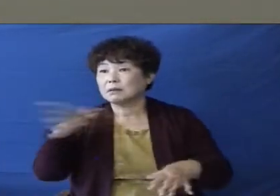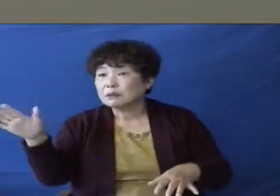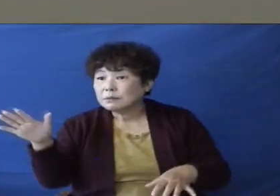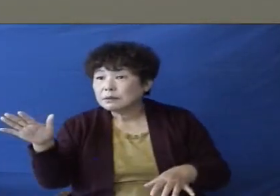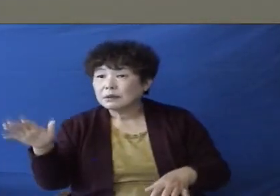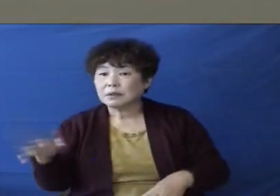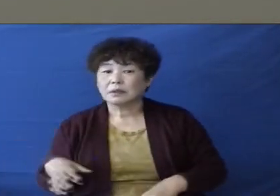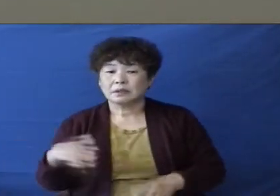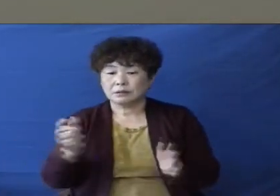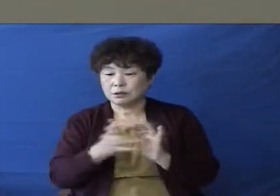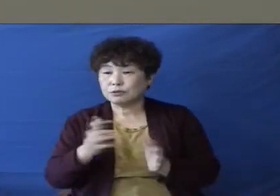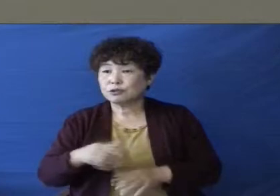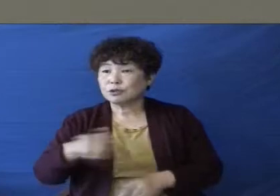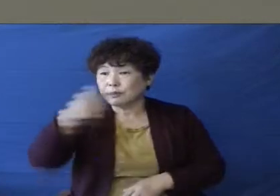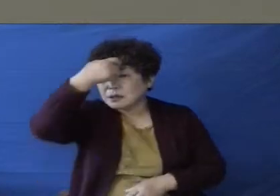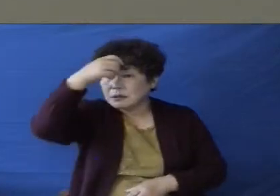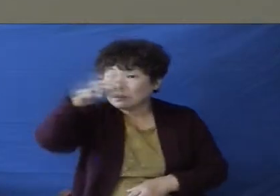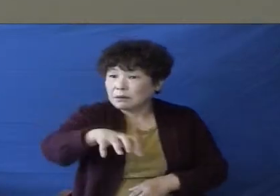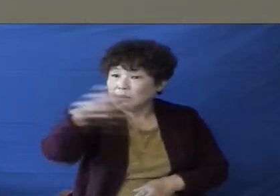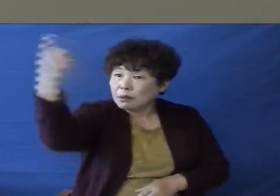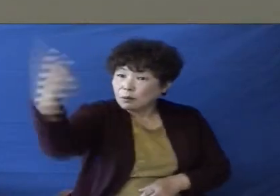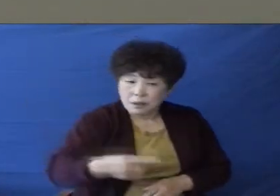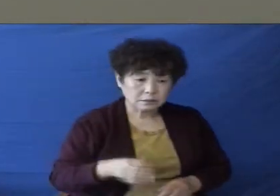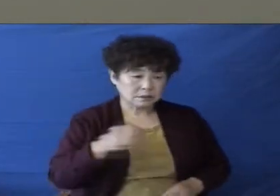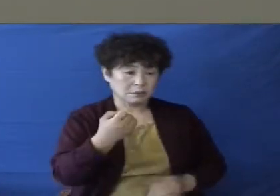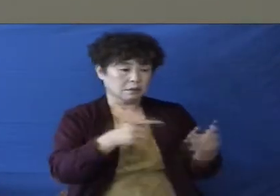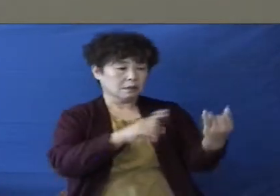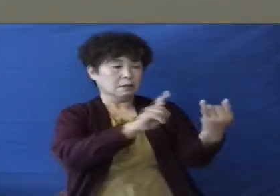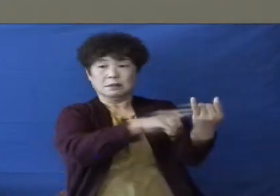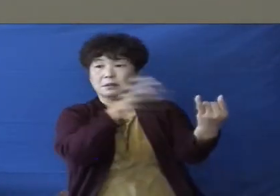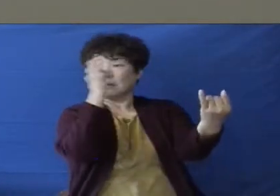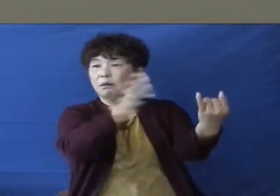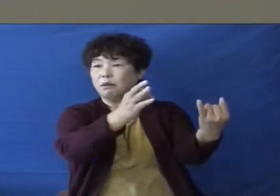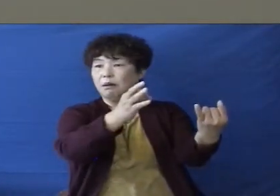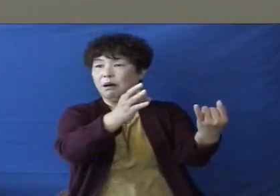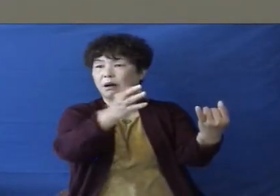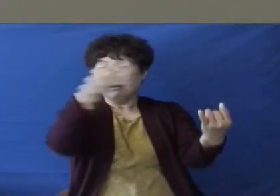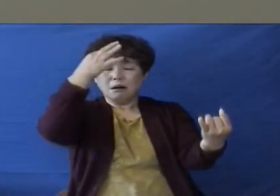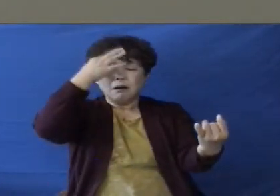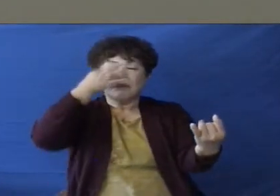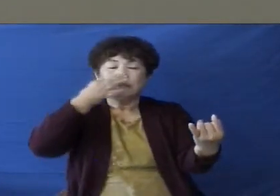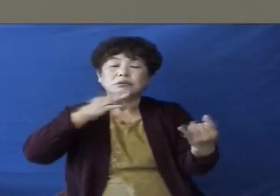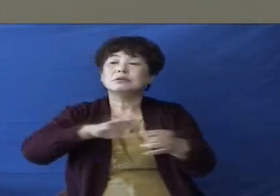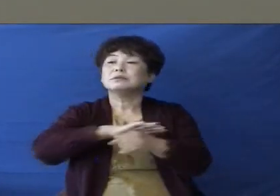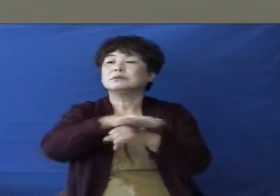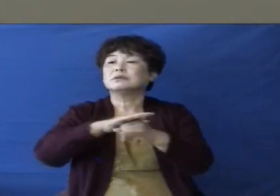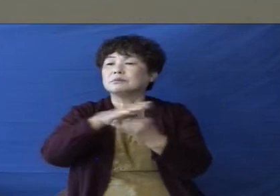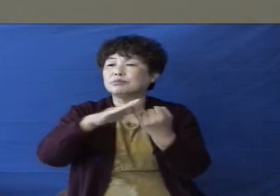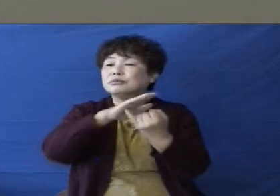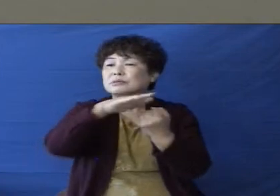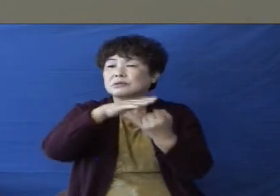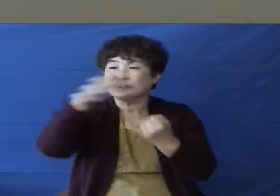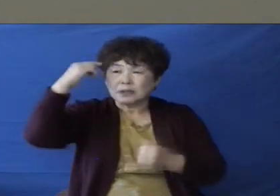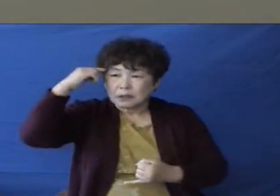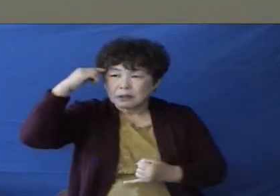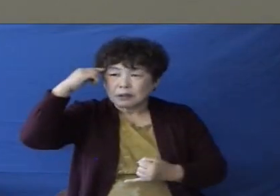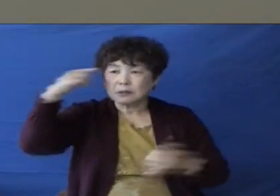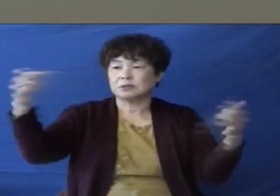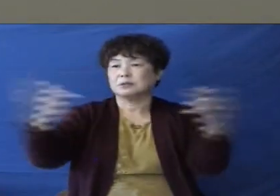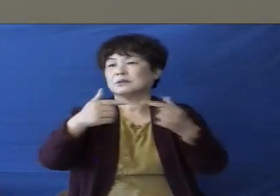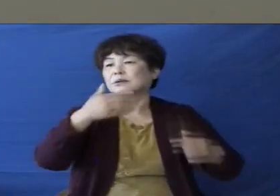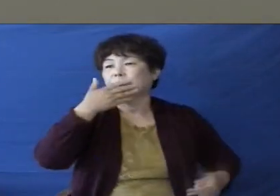여기셔서 그 여인을 구해 준 거야 땅만 바라보던 요인이 드디어 하늘의 하늘을